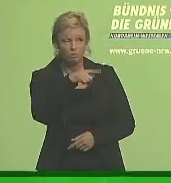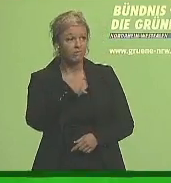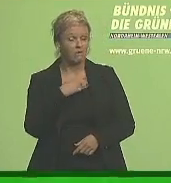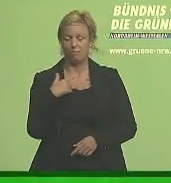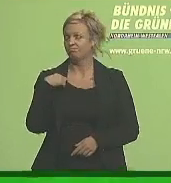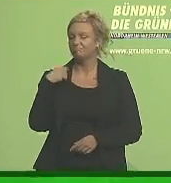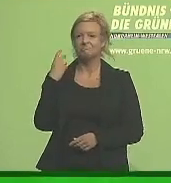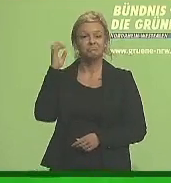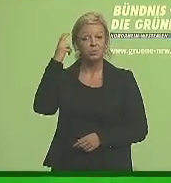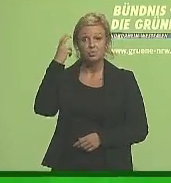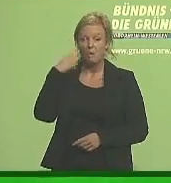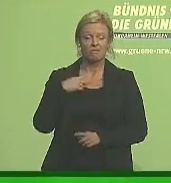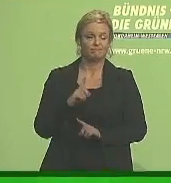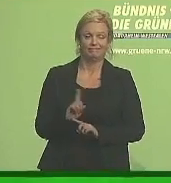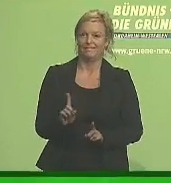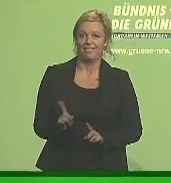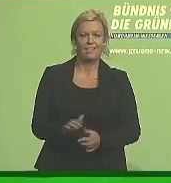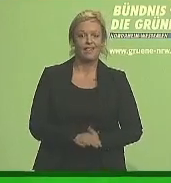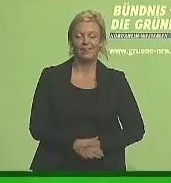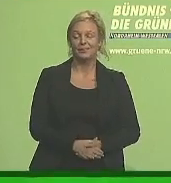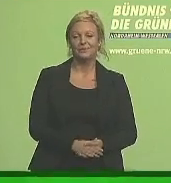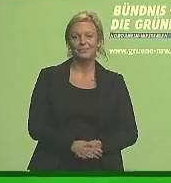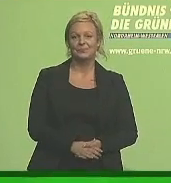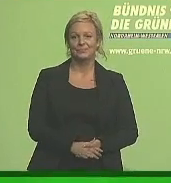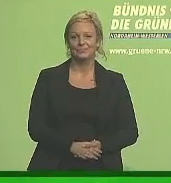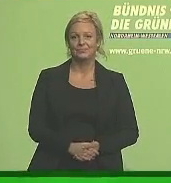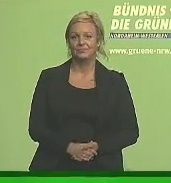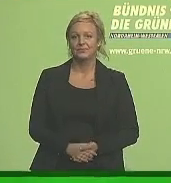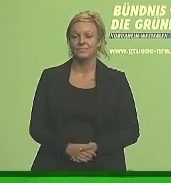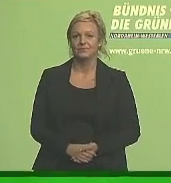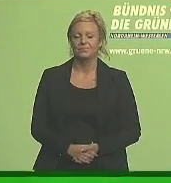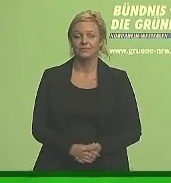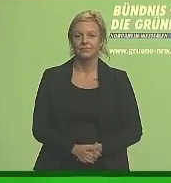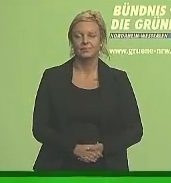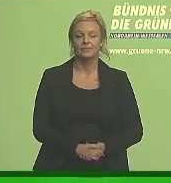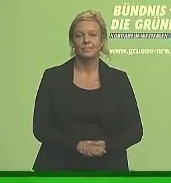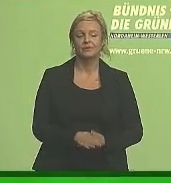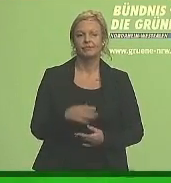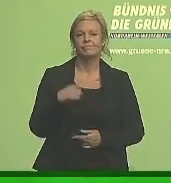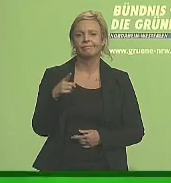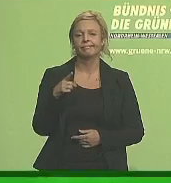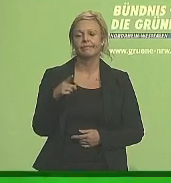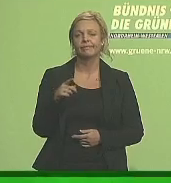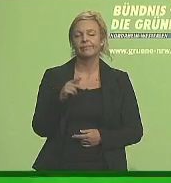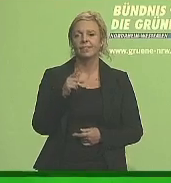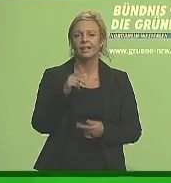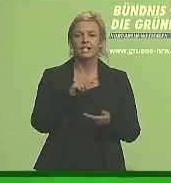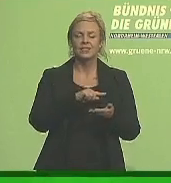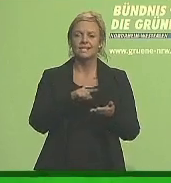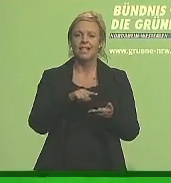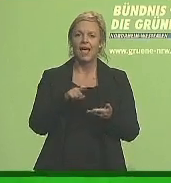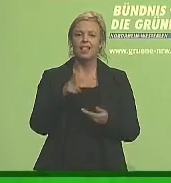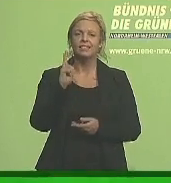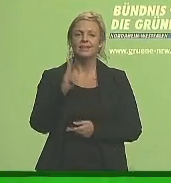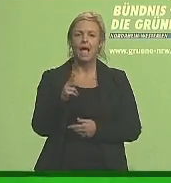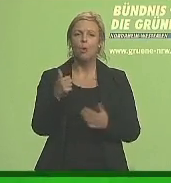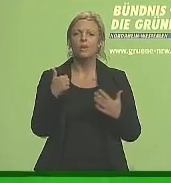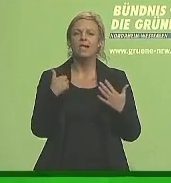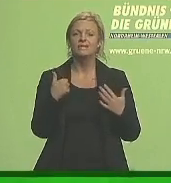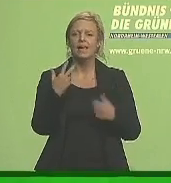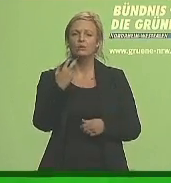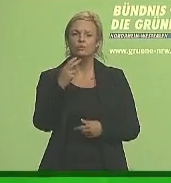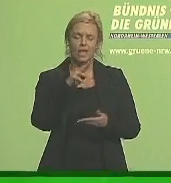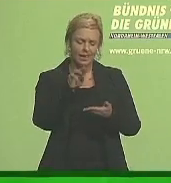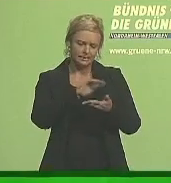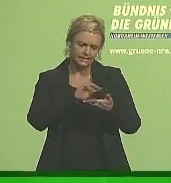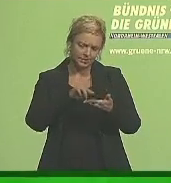Sorgen. Ich habe mich aber gemeldet, weil in Zeile 336 etwas ganz Wichtiges steht. Das